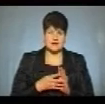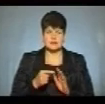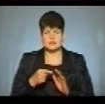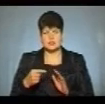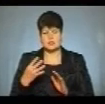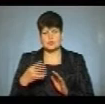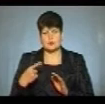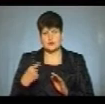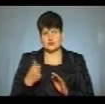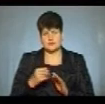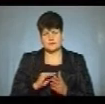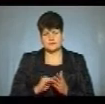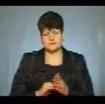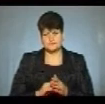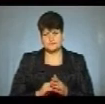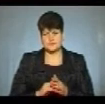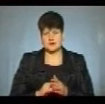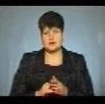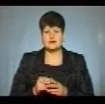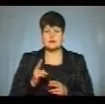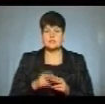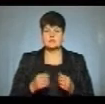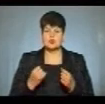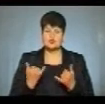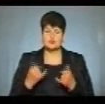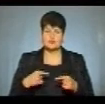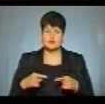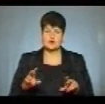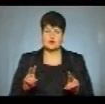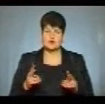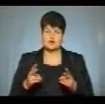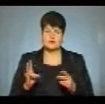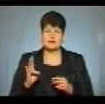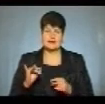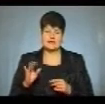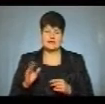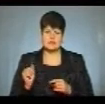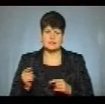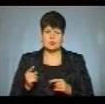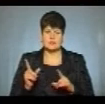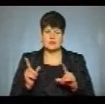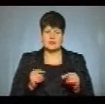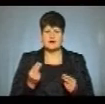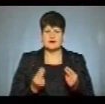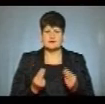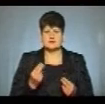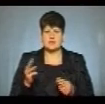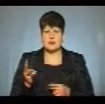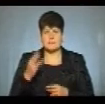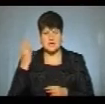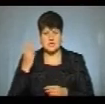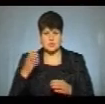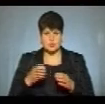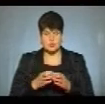1939-1941». І на завершення про спорт. Сьогодні футбольний клуб «Нива Тернопіль» на виїзді зіграв з хмельницькою командою «Поділля». Рахунок